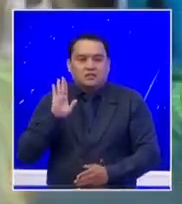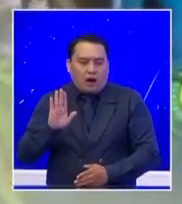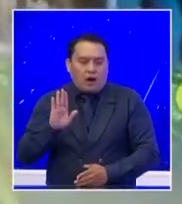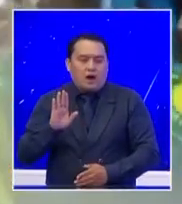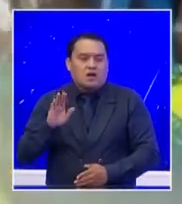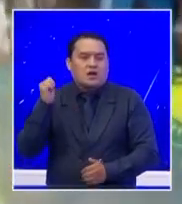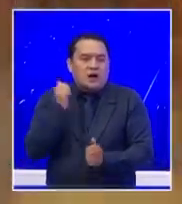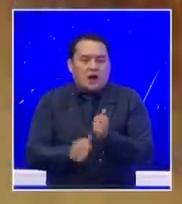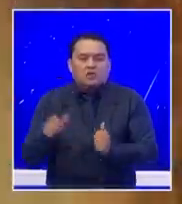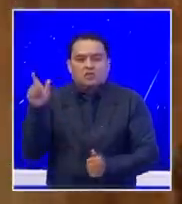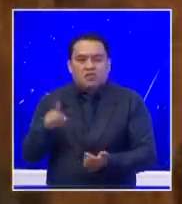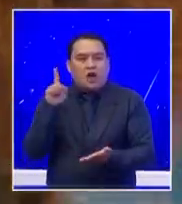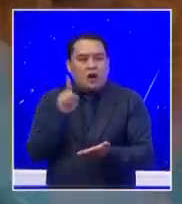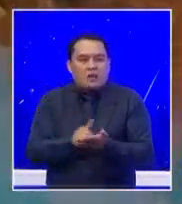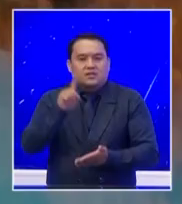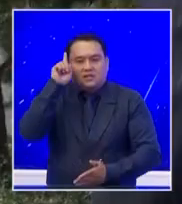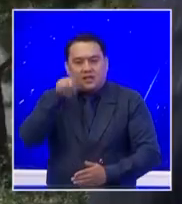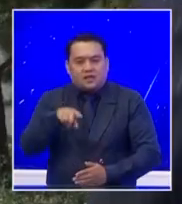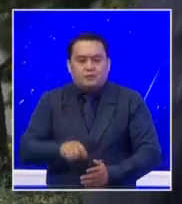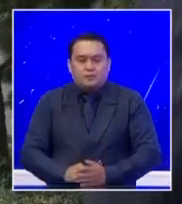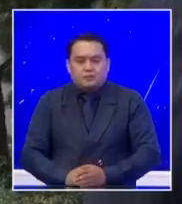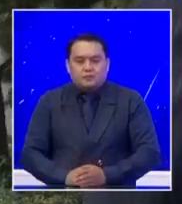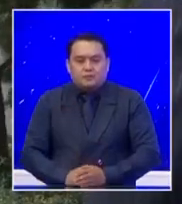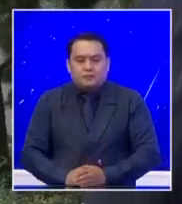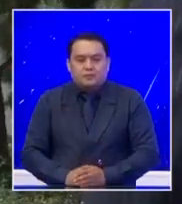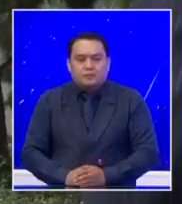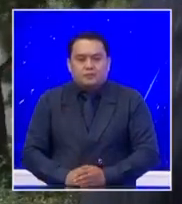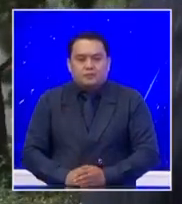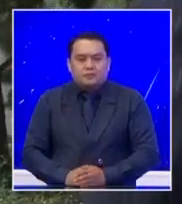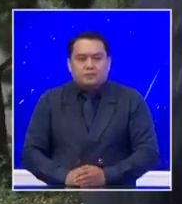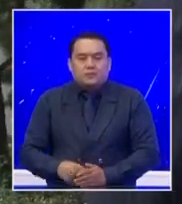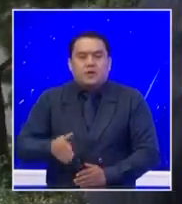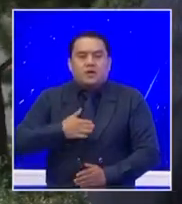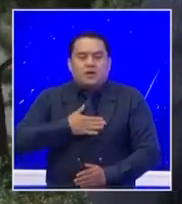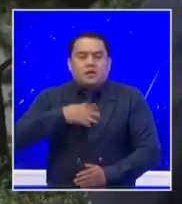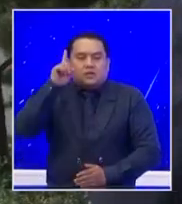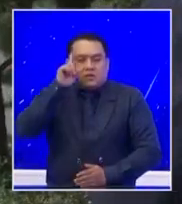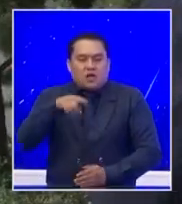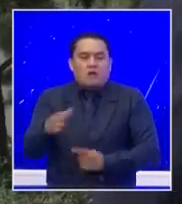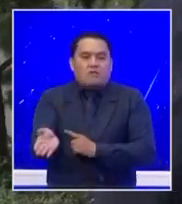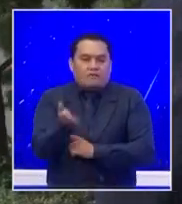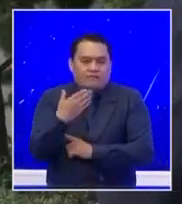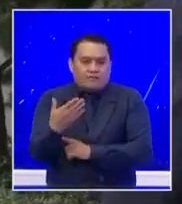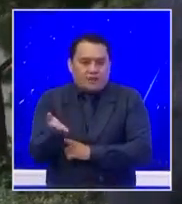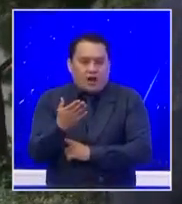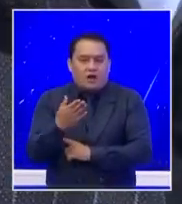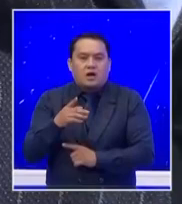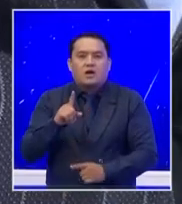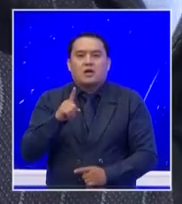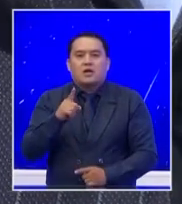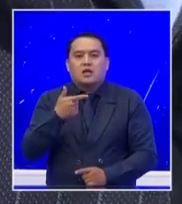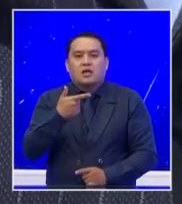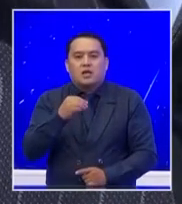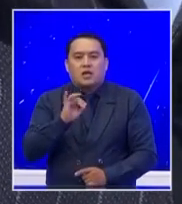должен знать каждый гражданин нашей страны. Я считаю, что про значение флага знает каждый, а вот про герб знают